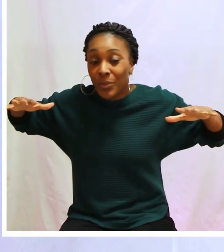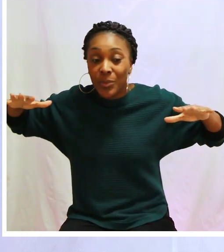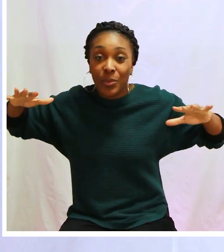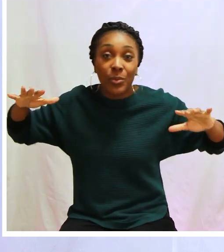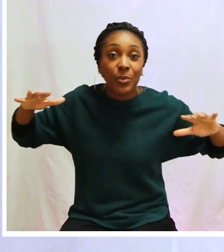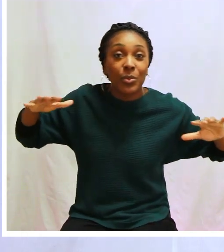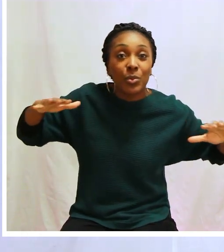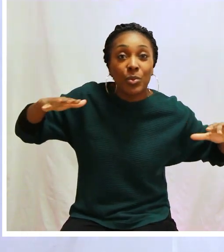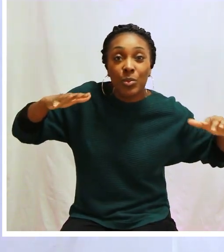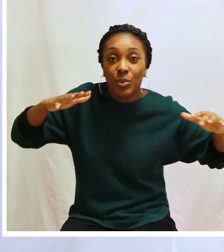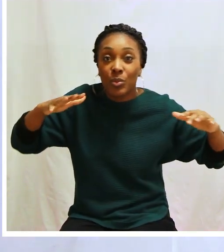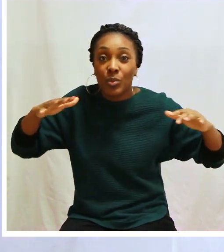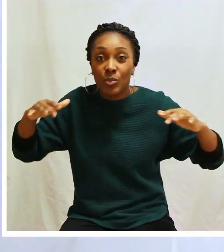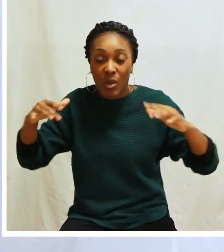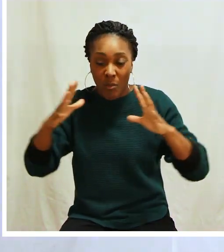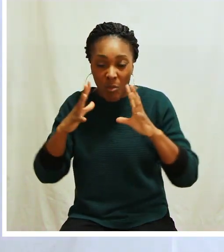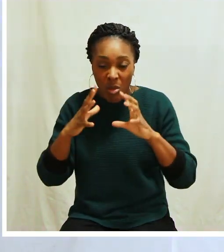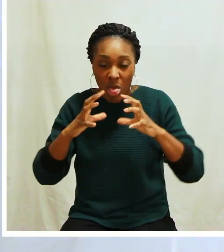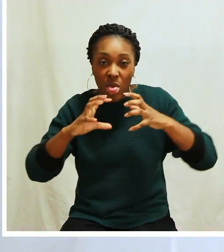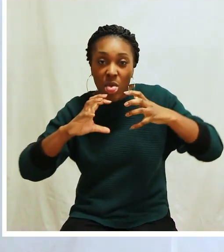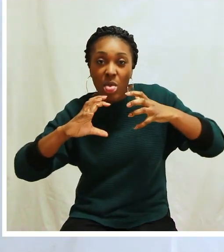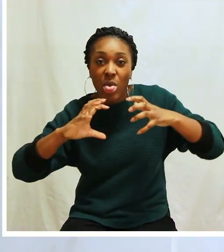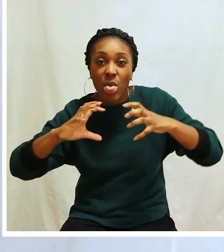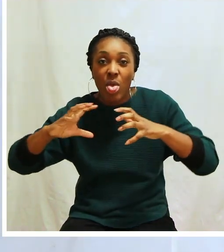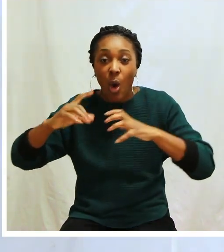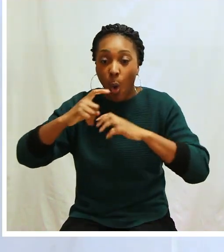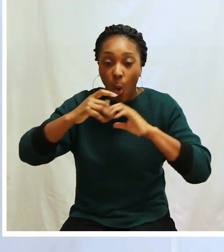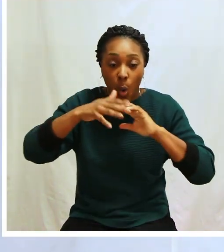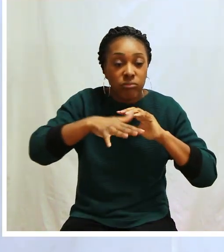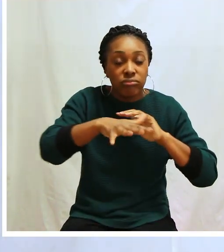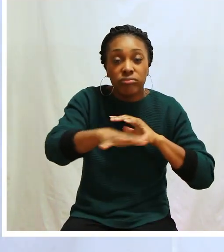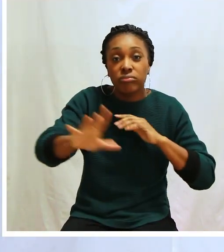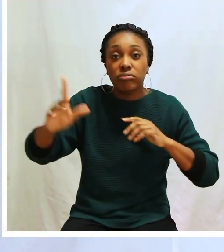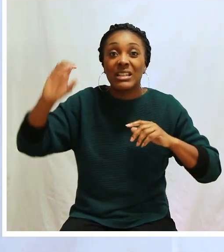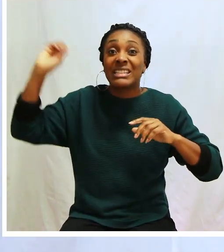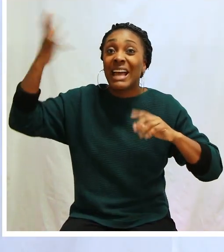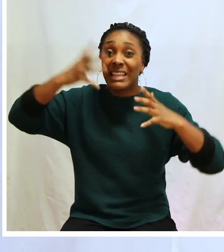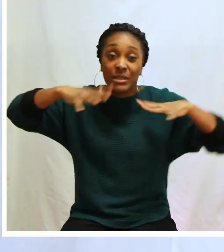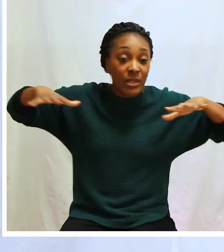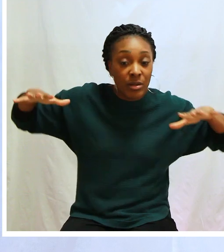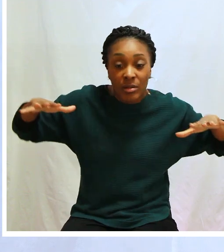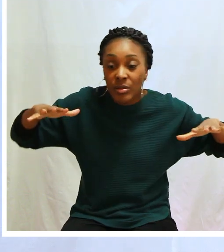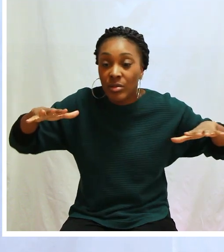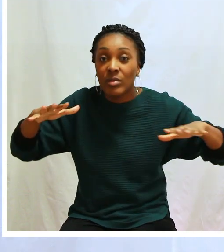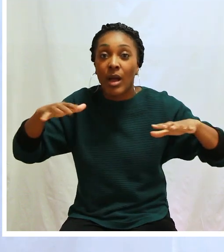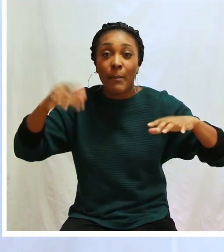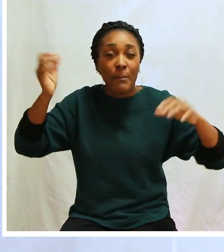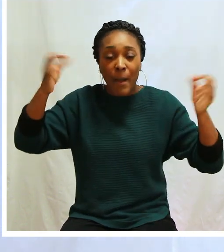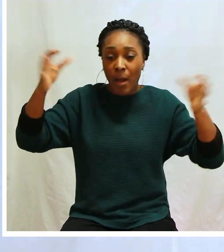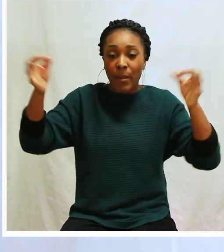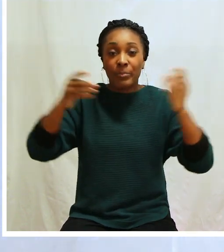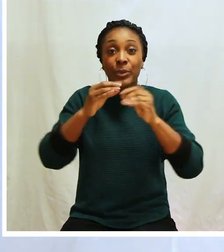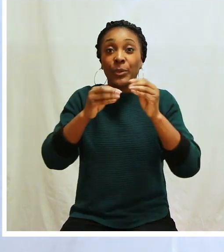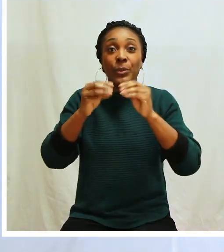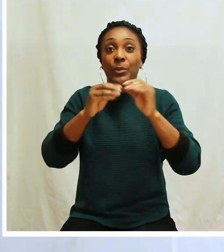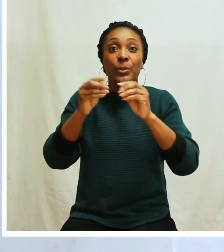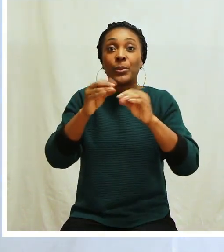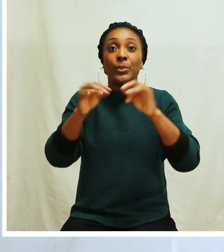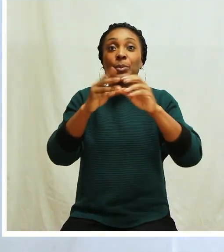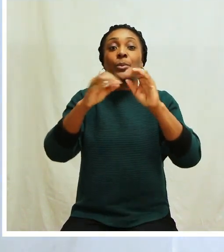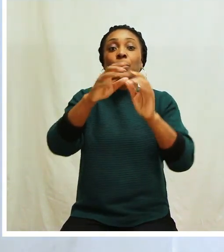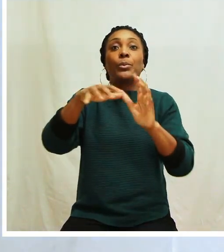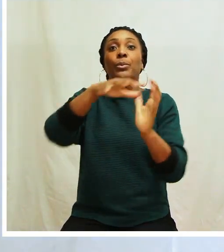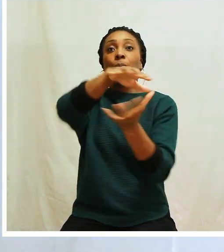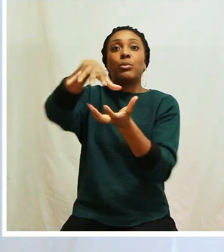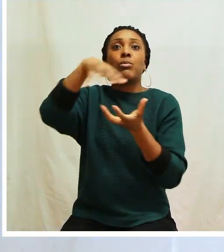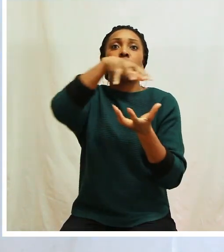terre, couvait cet endroit-là et va faire ressortir quelque chose de magnifique et de merveilleux. De ta situation,